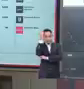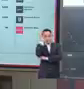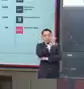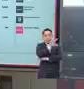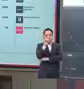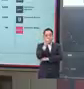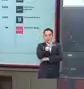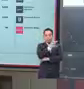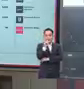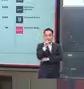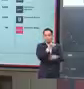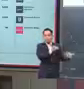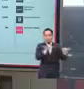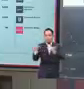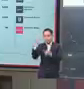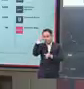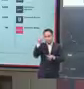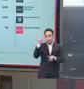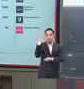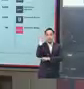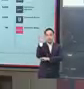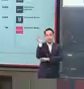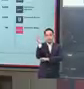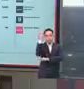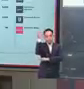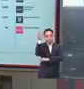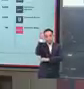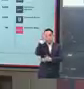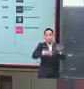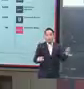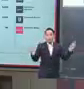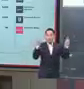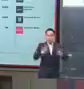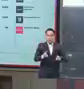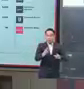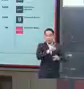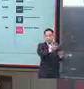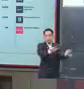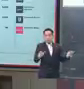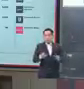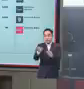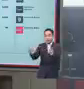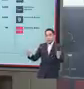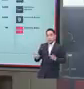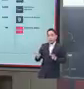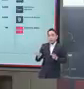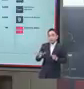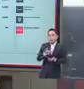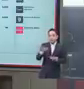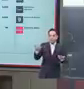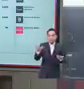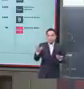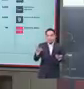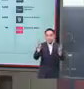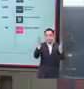mereka sepantas dalam memberikan ceramah politik apa yang akan berlaku ditiuman dan juga Padang serai itu mereka akan